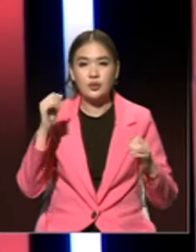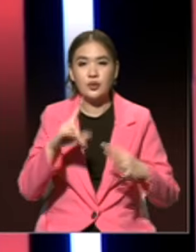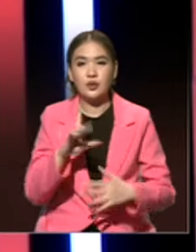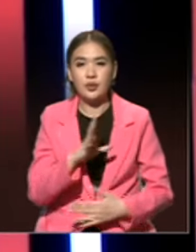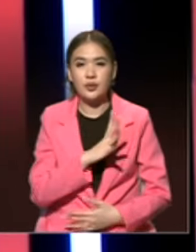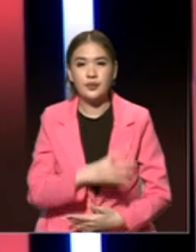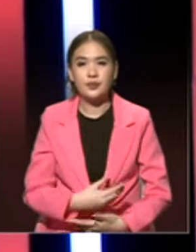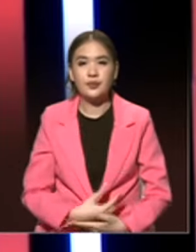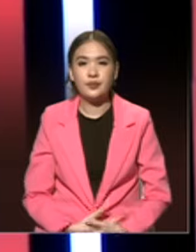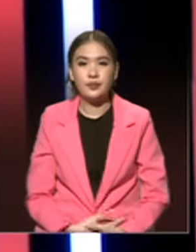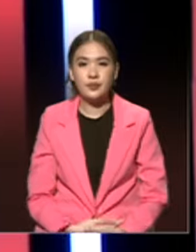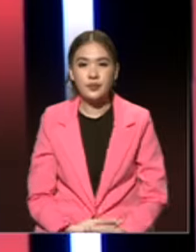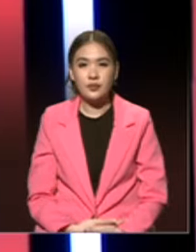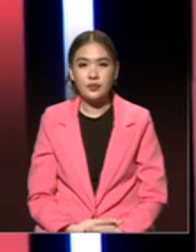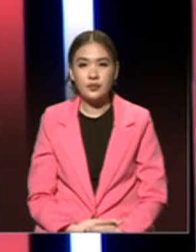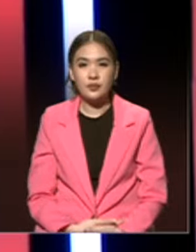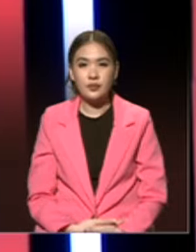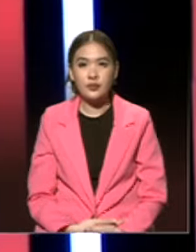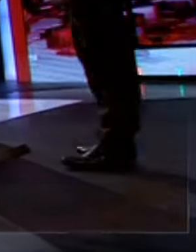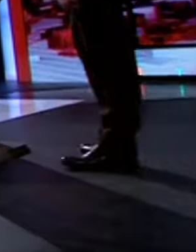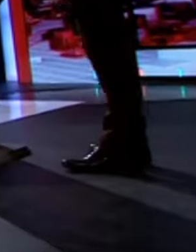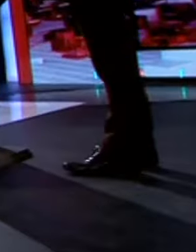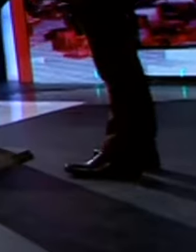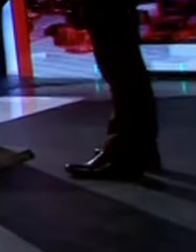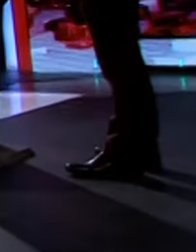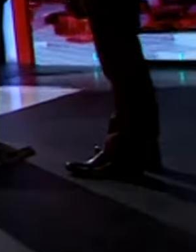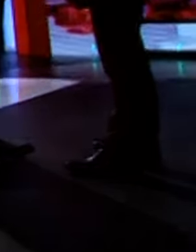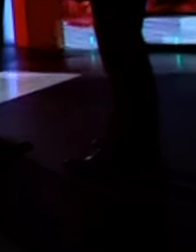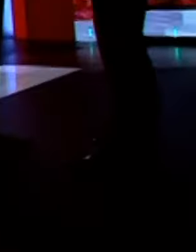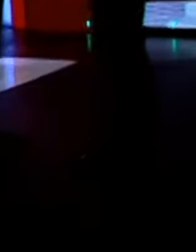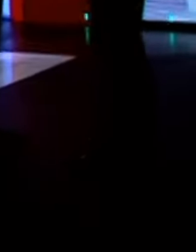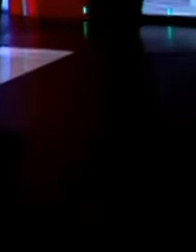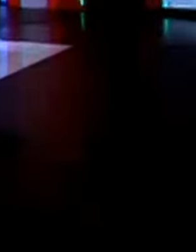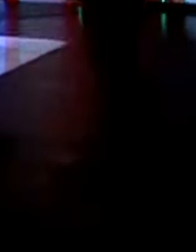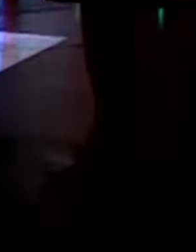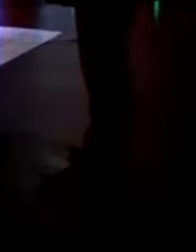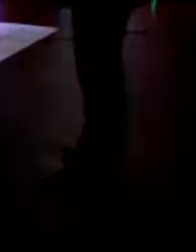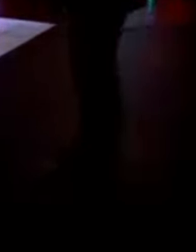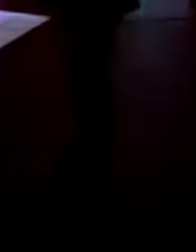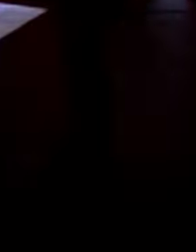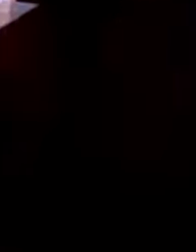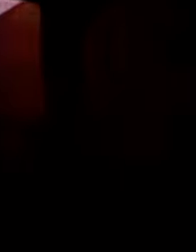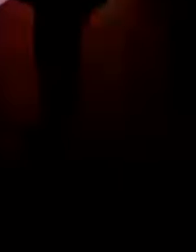Эфир тізгінін ұстаған Ерқанат Көпжасар. Көп жасайық. Сау болыңыздар.